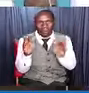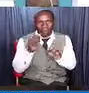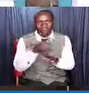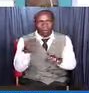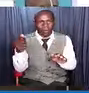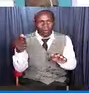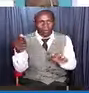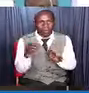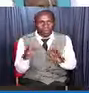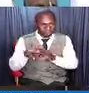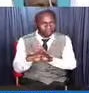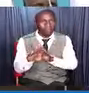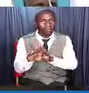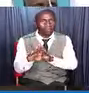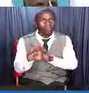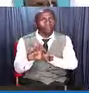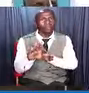still open, get in.